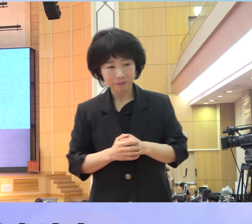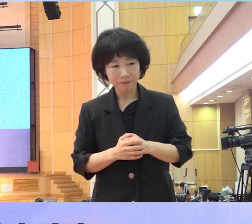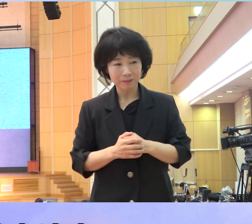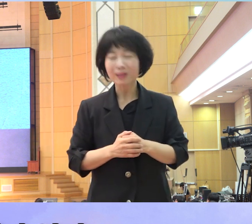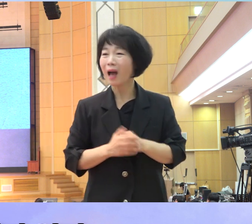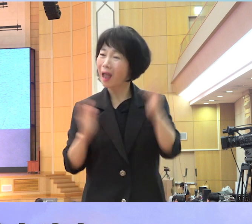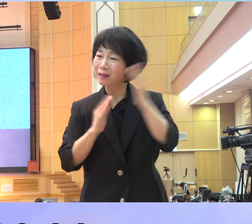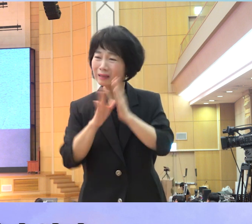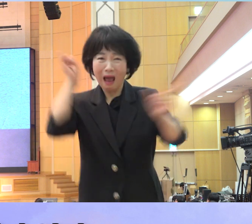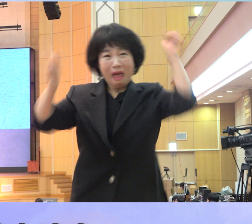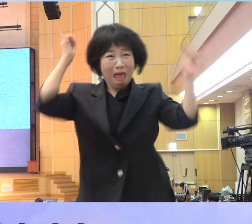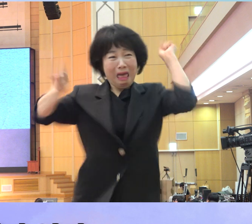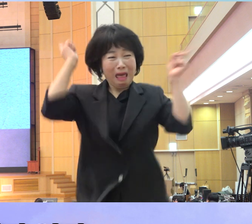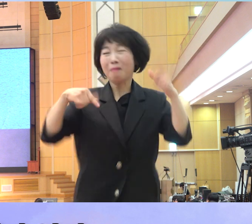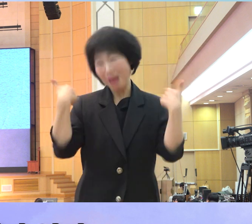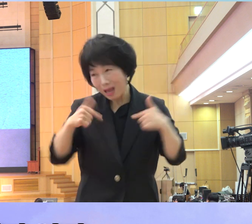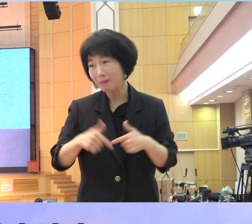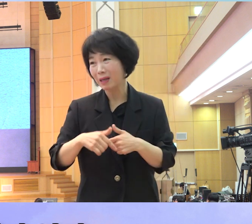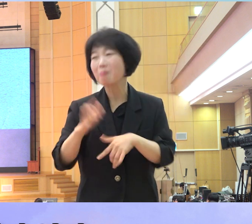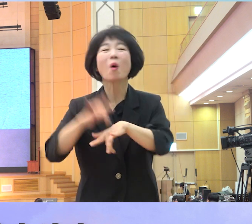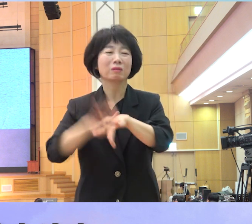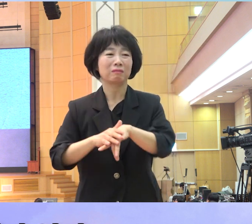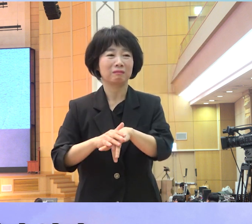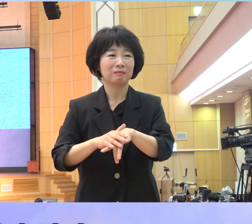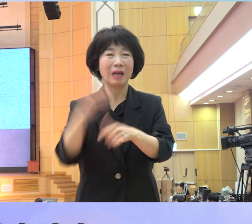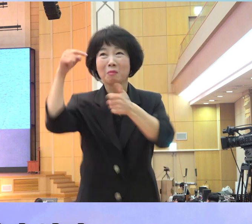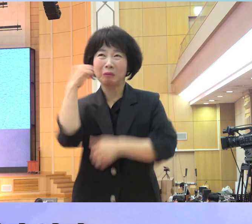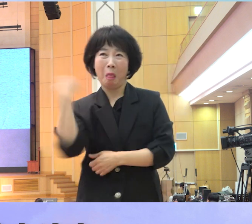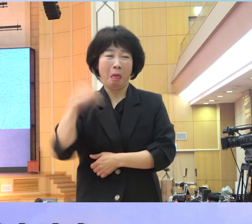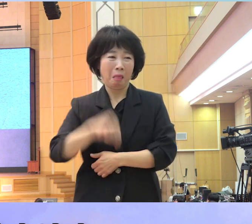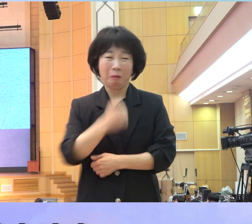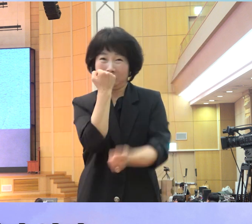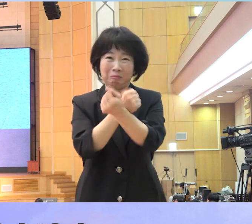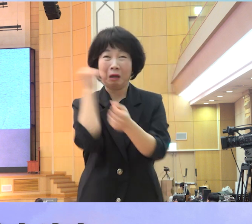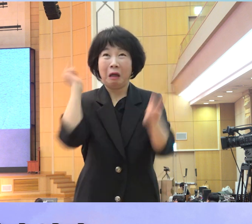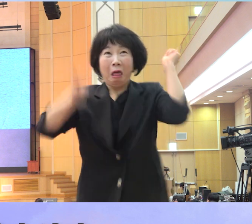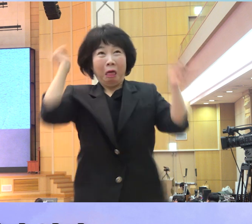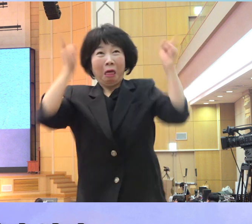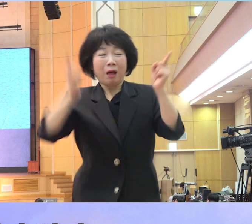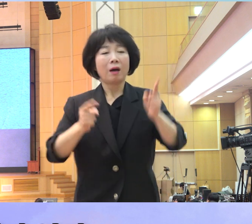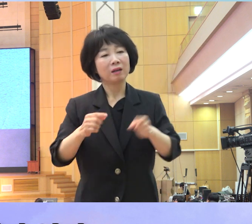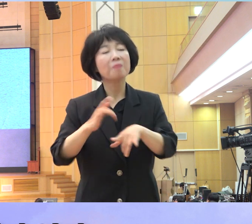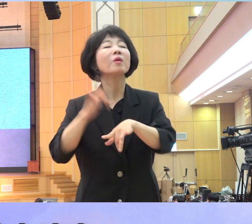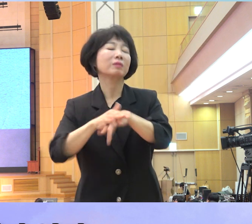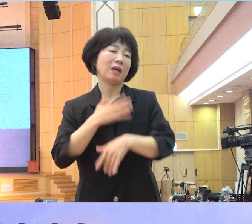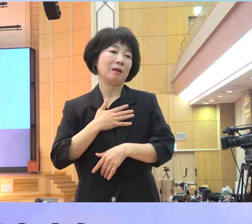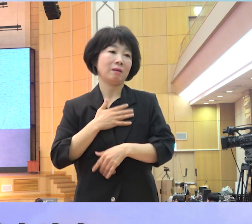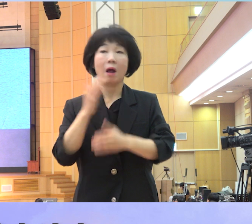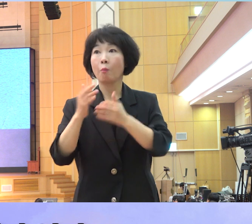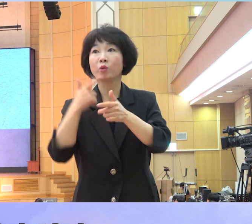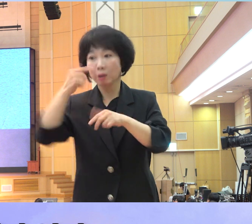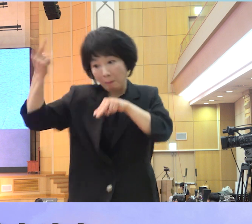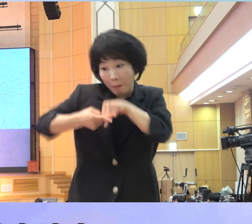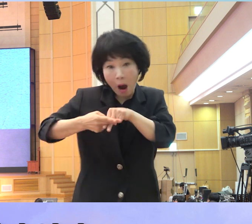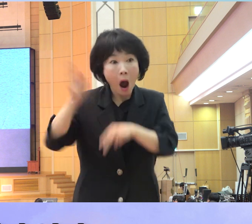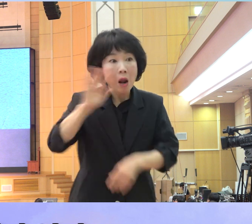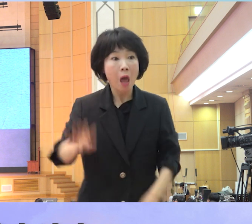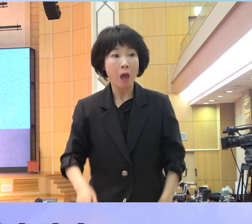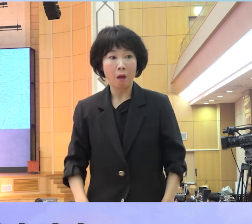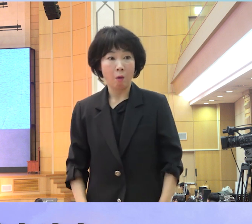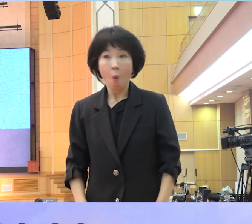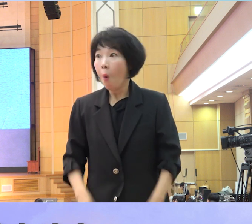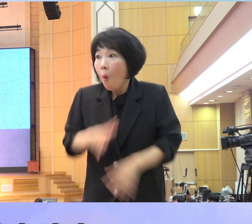시기예요. 그때는 그냥 길거리 가다 뭐 잘못하면 그냥 뒤통수 맞고 뺨 따고 맞고, 뭐 물론 담임 목사님이 한 번도 저를 뭐 뺨 따고,